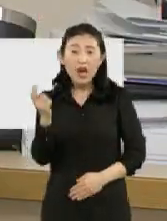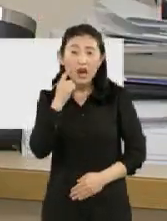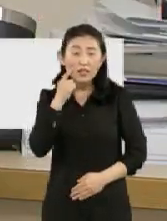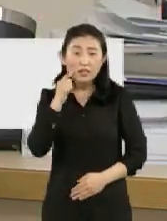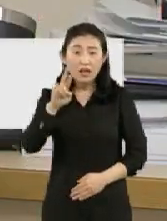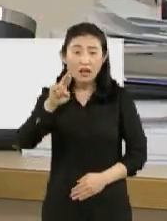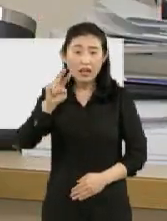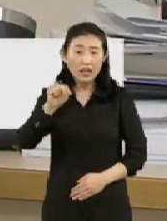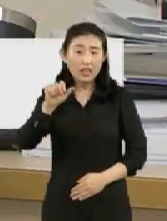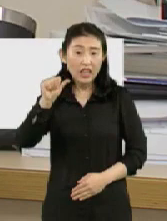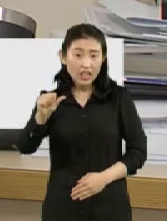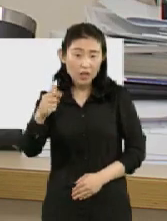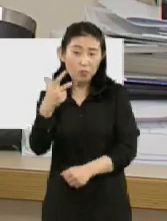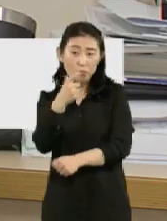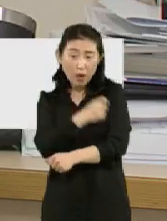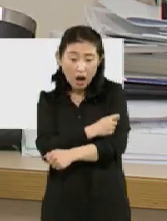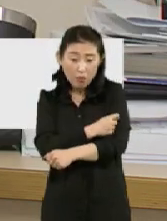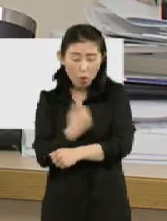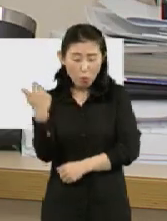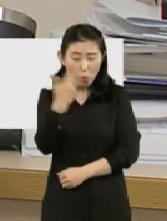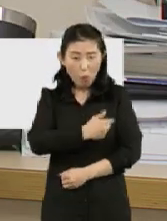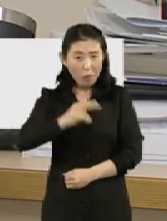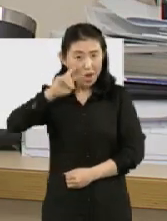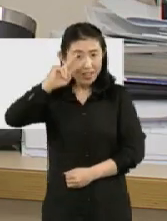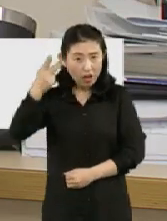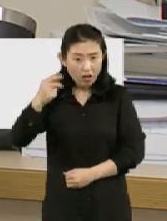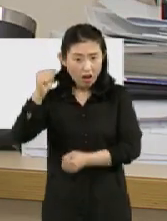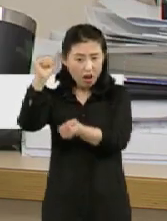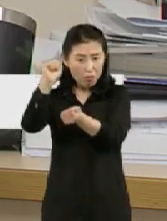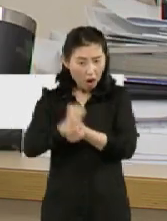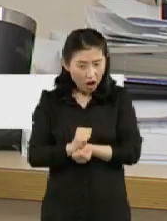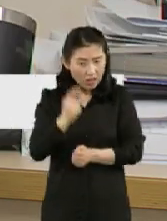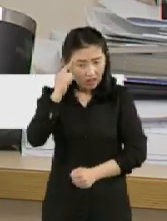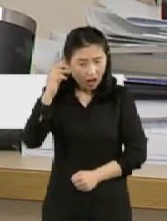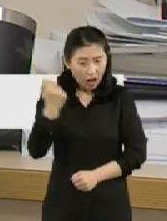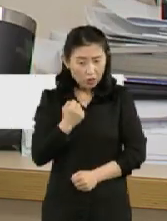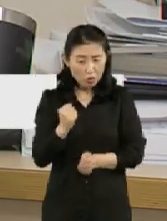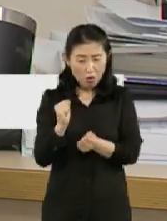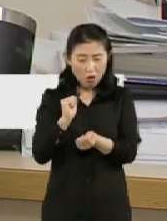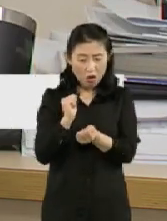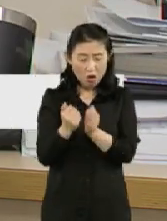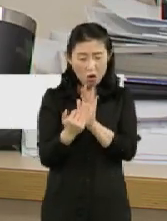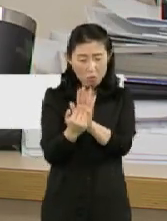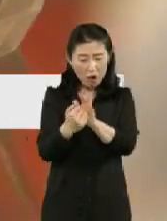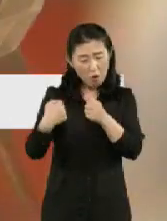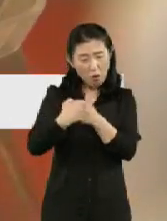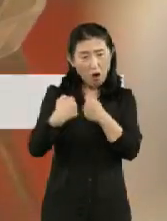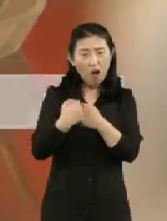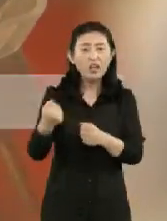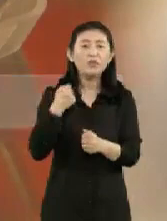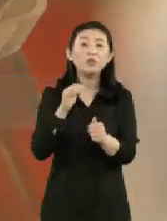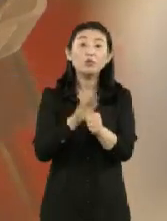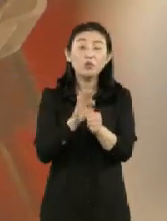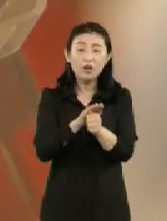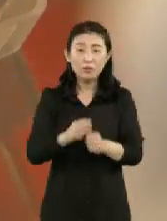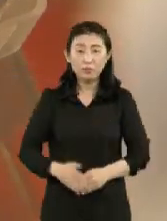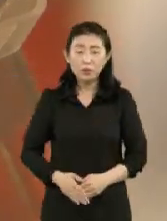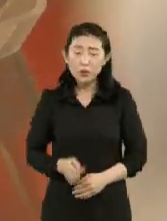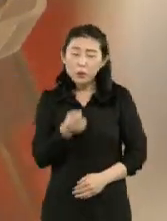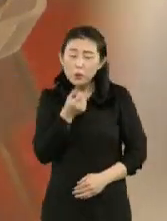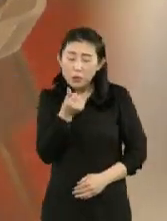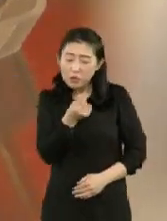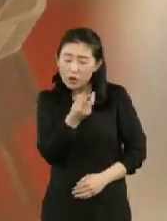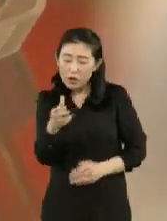이 외부 물질이 착각을 일으켜서 이 면역 반응을 일으키게 하는 이러한 원리를. 분자량이 작은